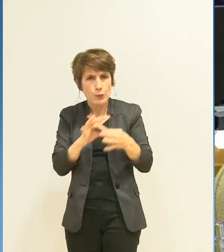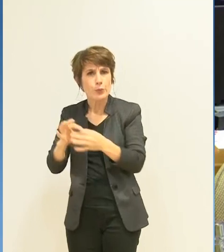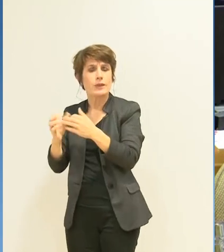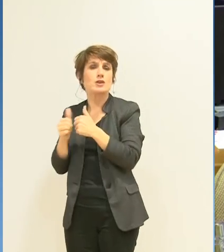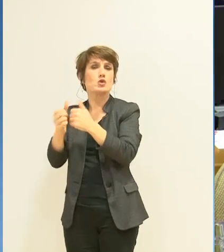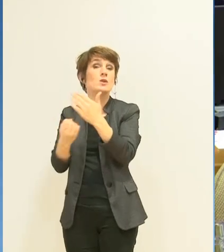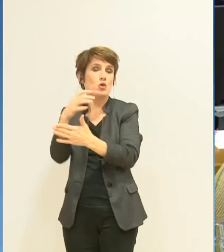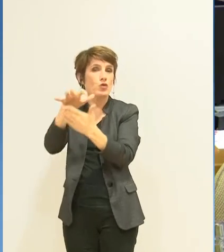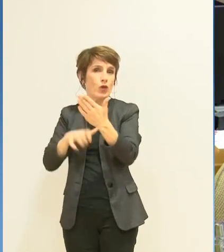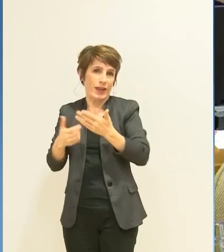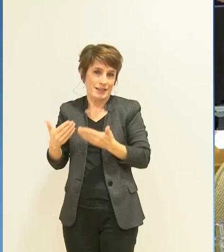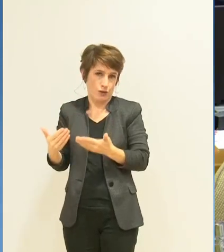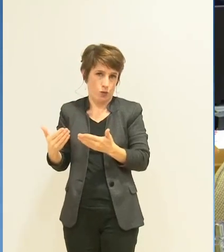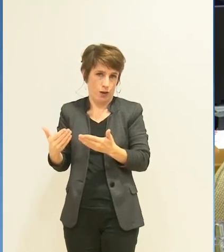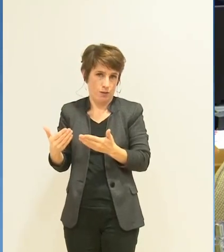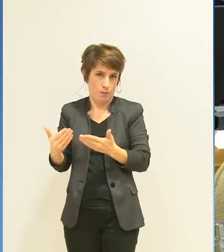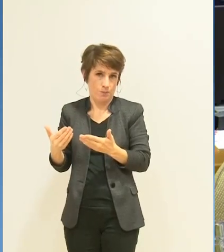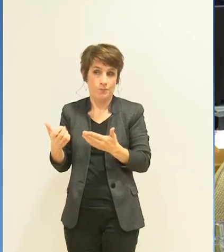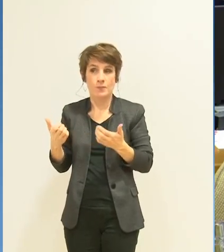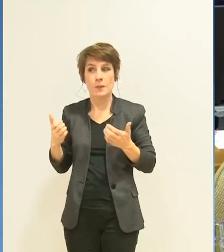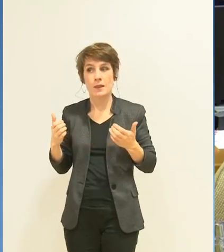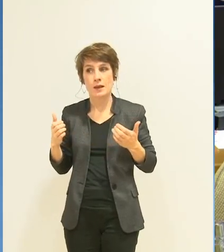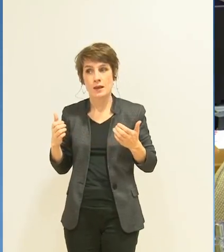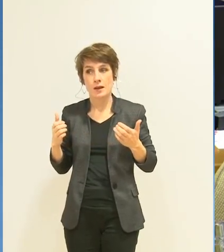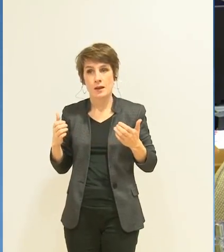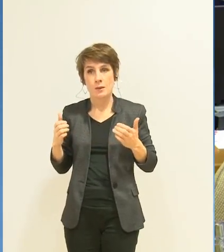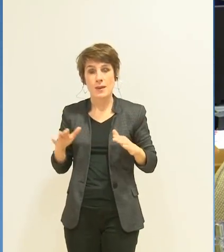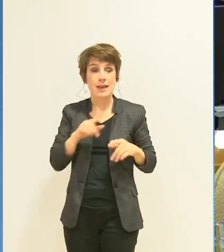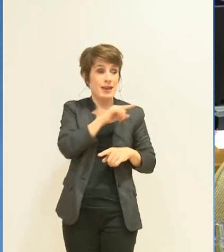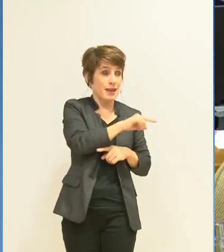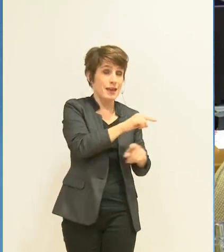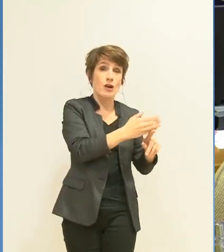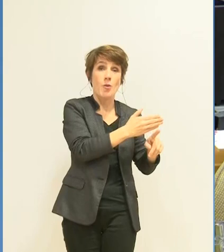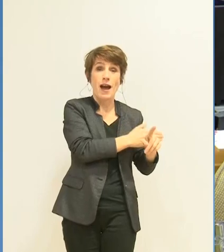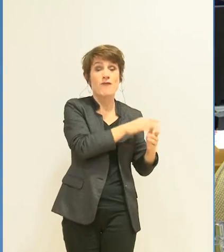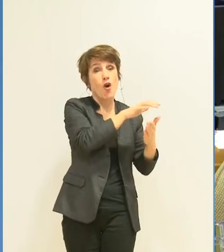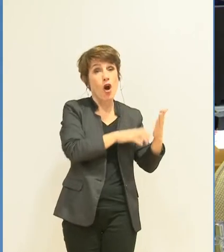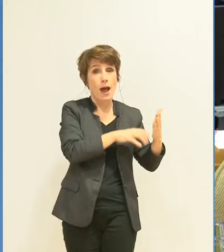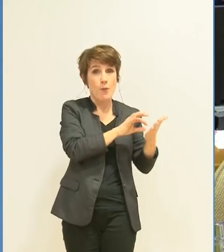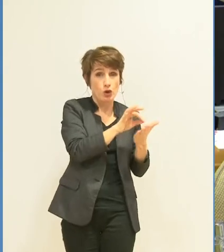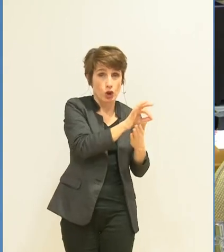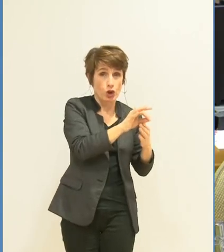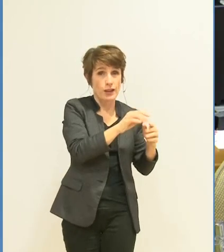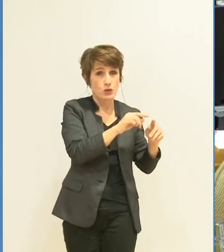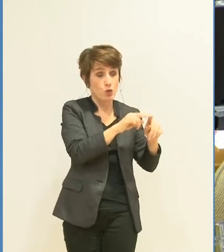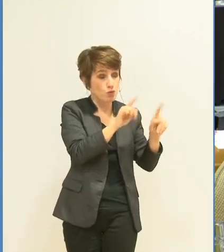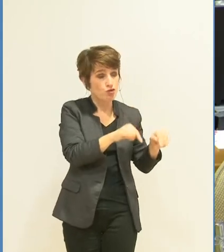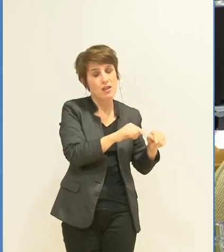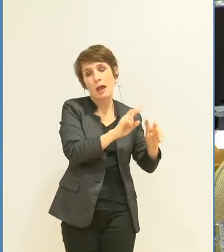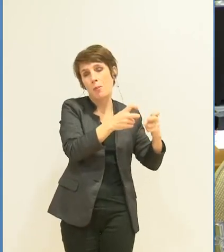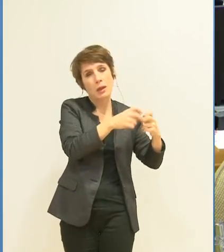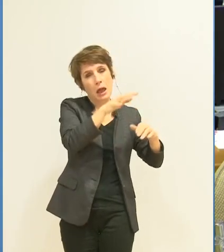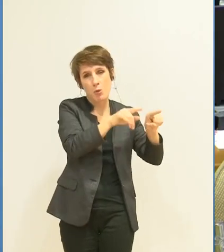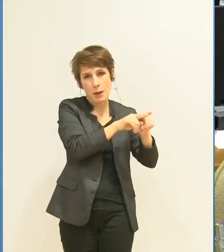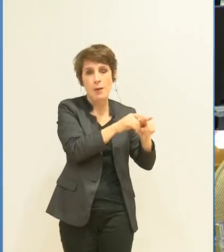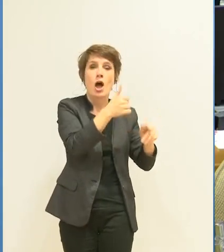simplement dans l'europe on était à des montant approximatif donc on disait un million d'euros